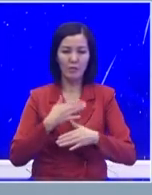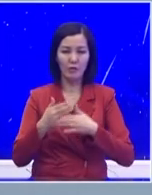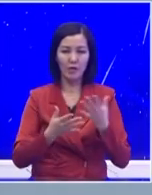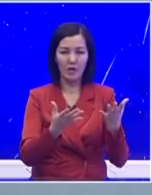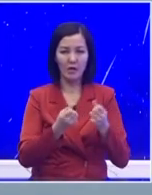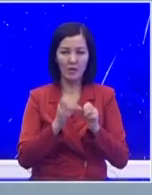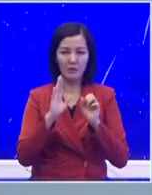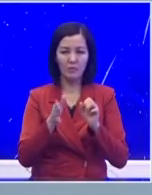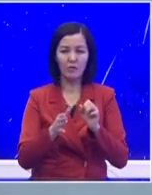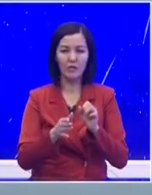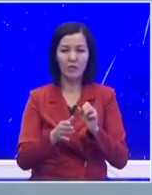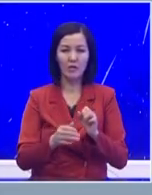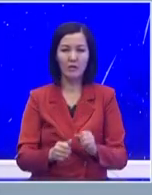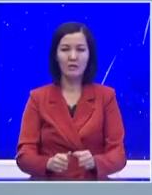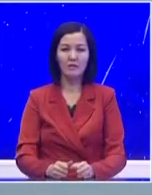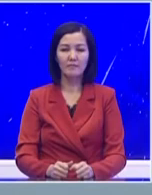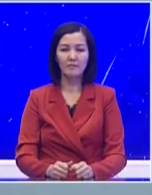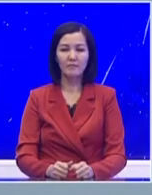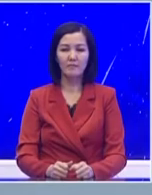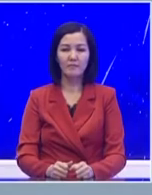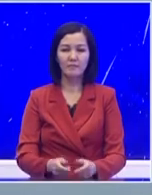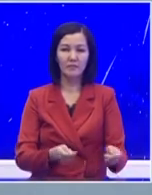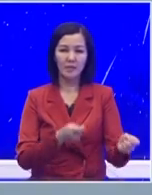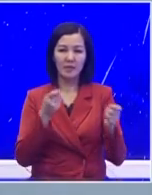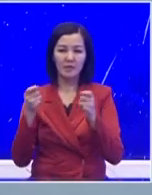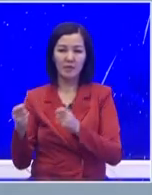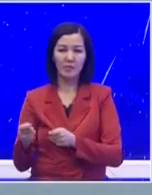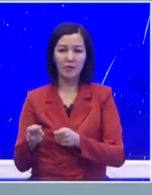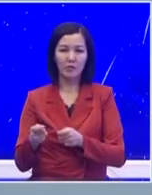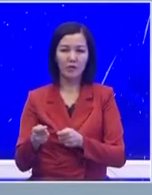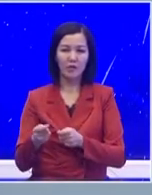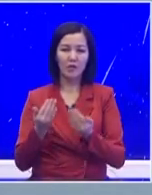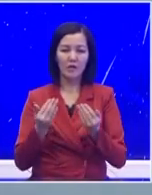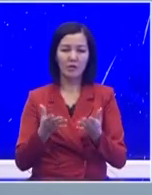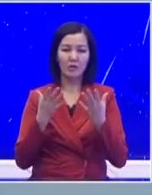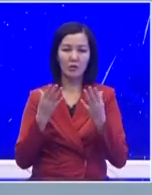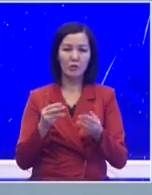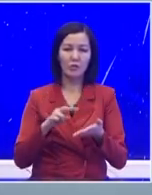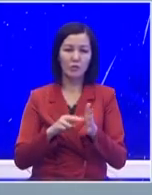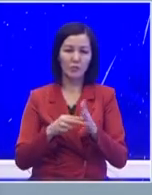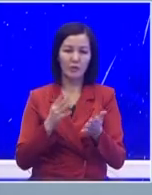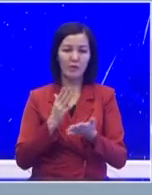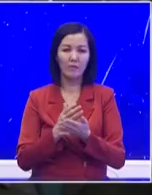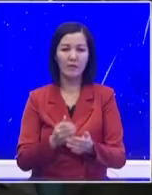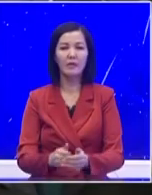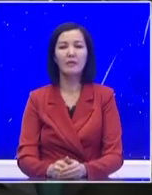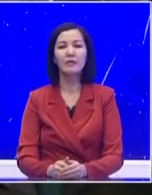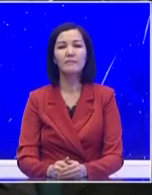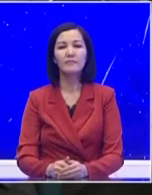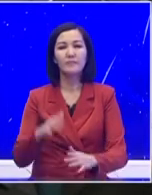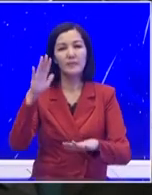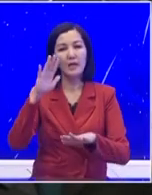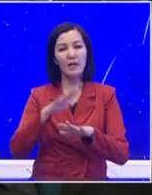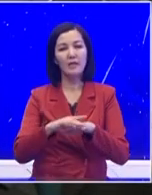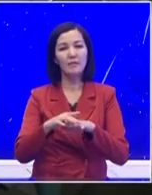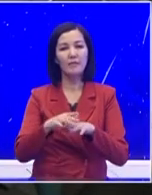өңдеп, керекті жағдайларды тасып алып кетуге қазіргі уақытта жоспарлы түрде жұмыс жүріп жатыр. Әкім есебін